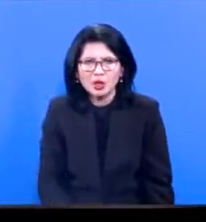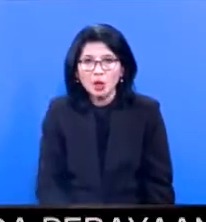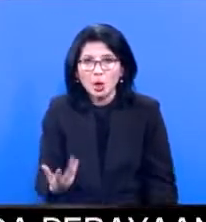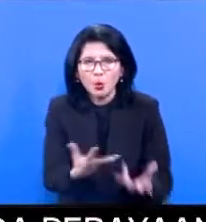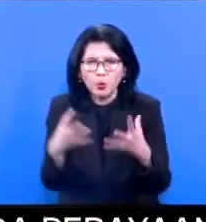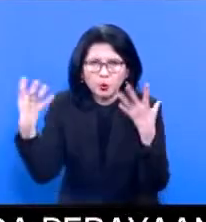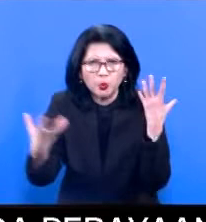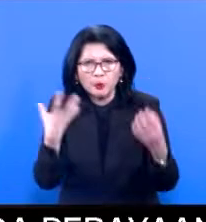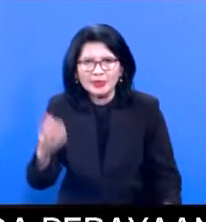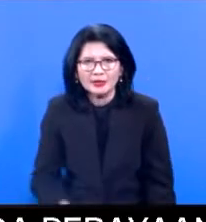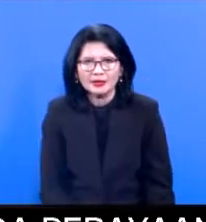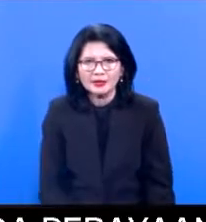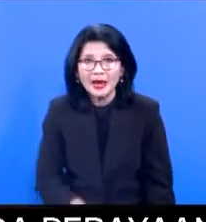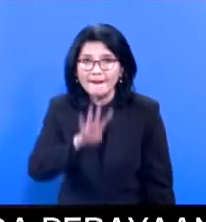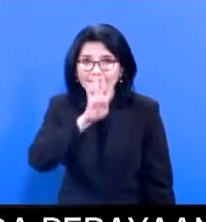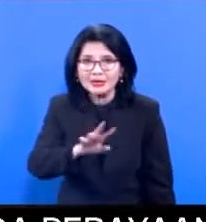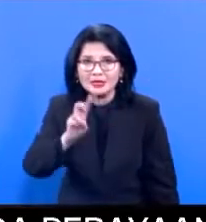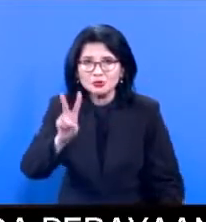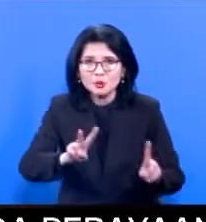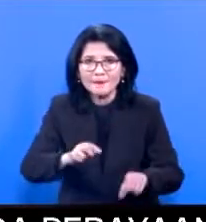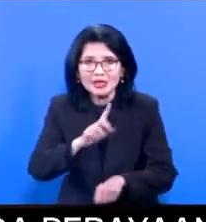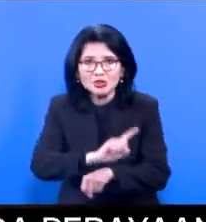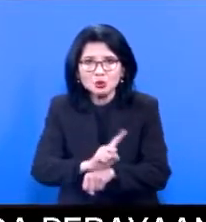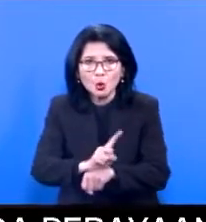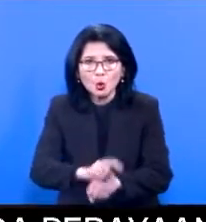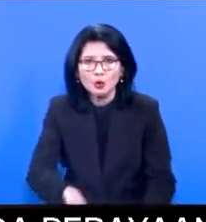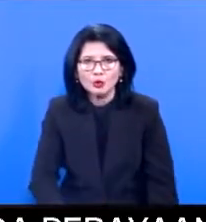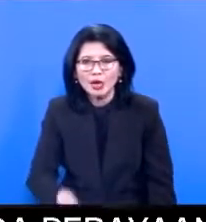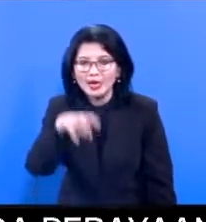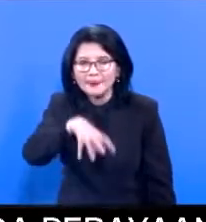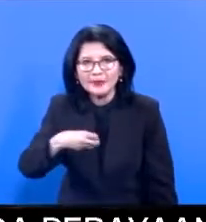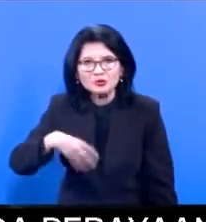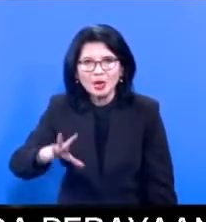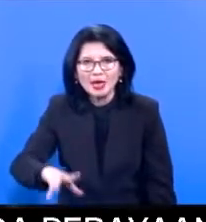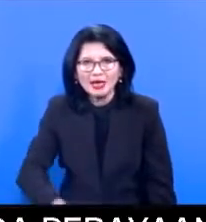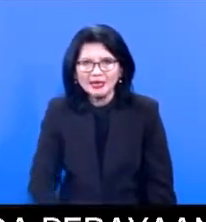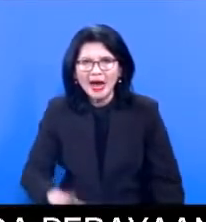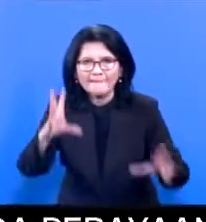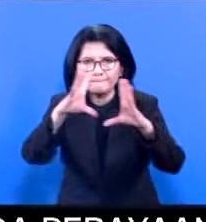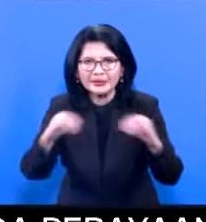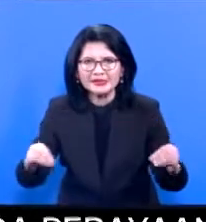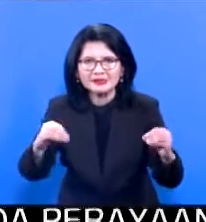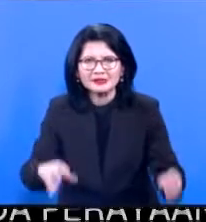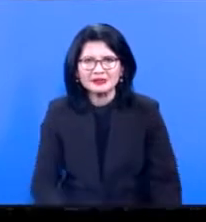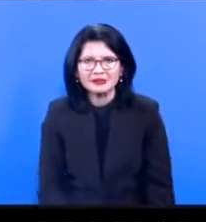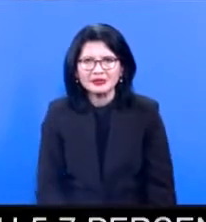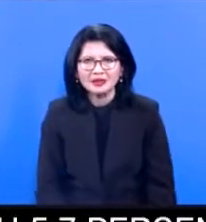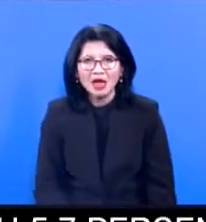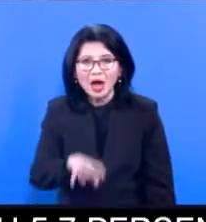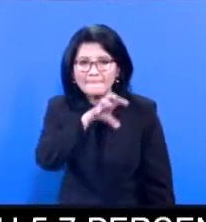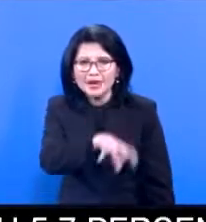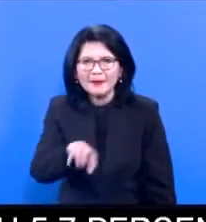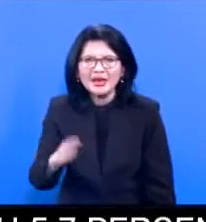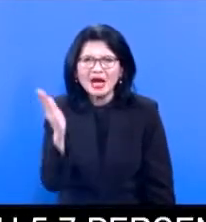warga. Sebanyak 412 kios dan lapak jualan milik pedagang hangus dilalap api. Banyaknya material yang